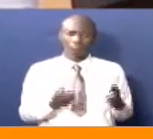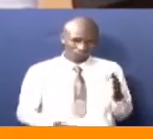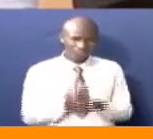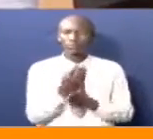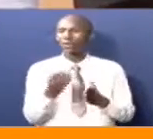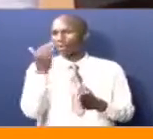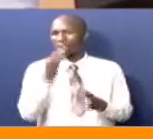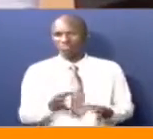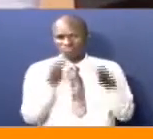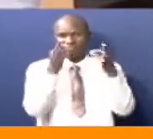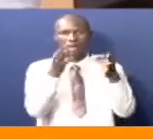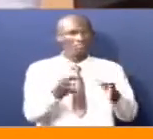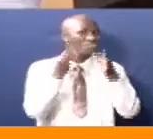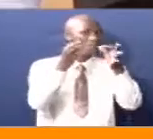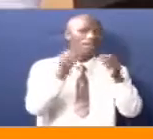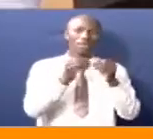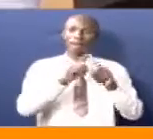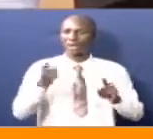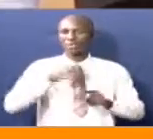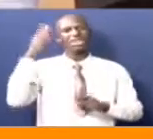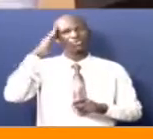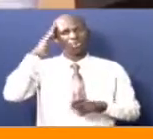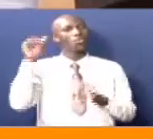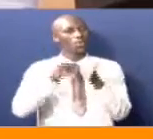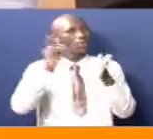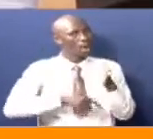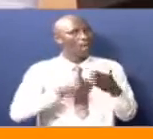sababu ya kuahirishwa kwa mkutano, lakini tunajua ni kwa sababu